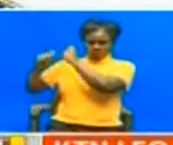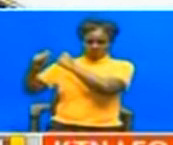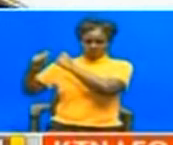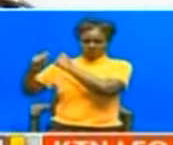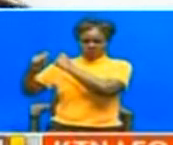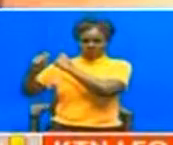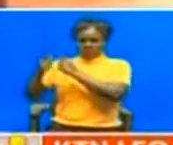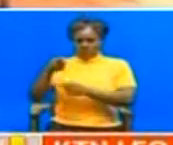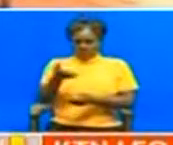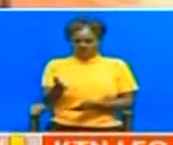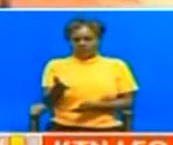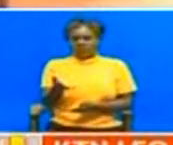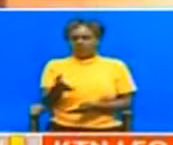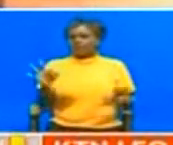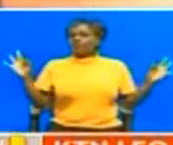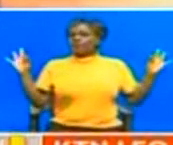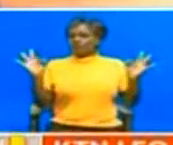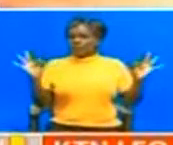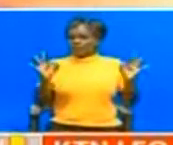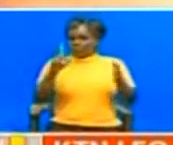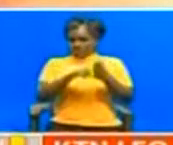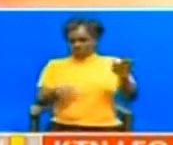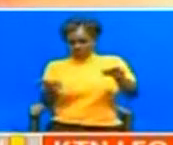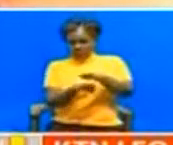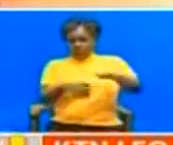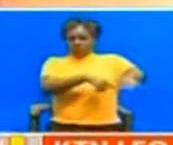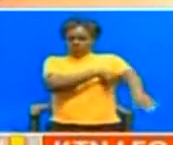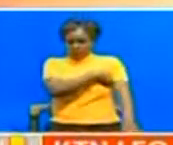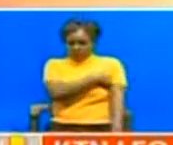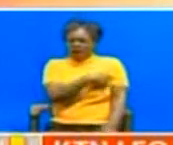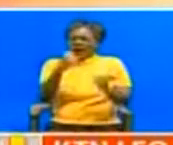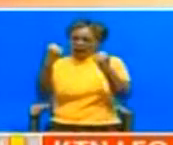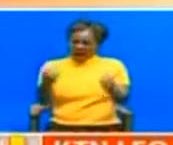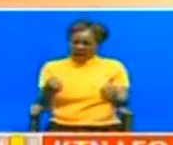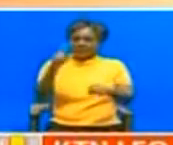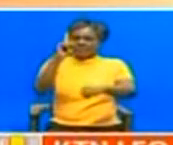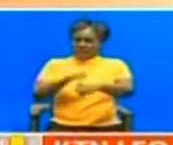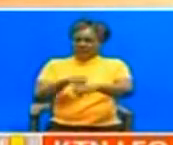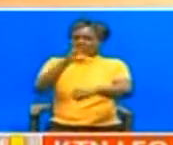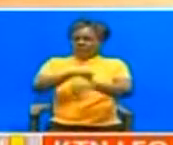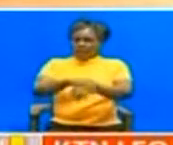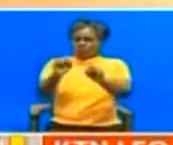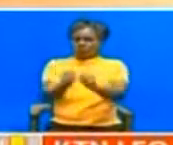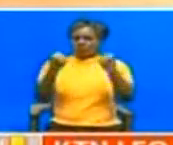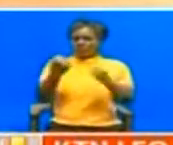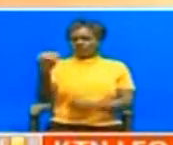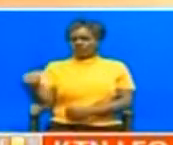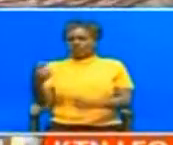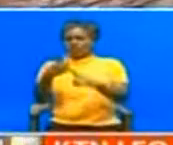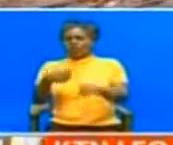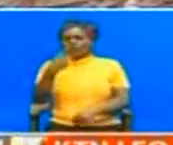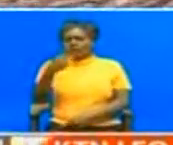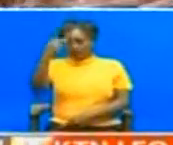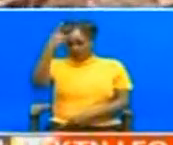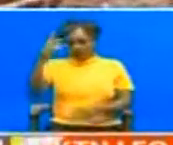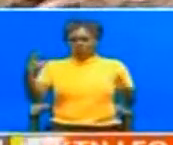ya jamii hapa. Cha kustajabisha, naibu wa chifu huyo alipata wakati mgumu kuwaokoa watoto hao kutoka kwa wazazi na baadhi